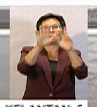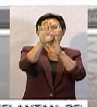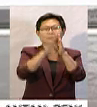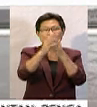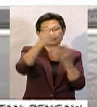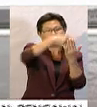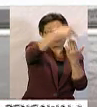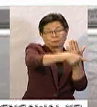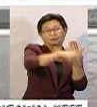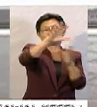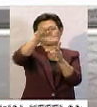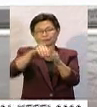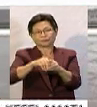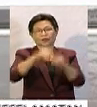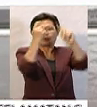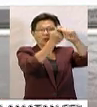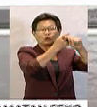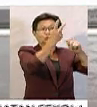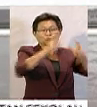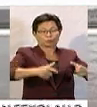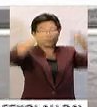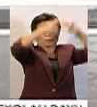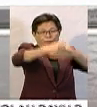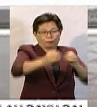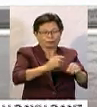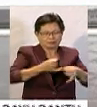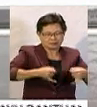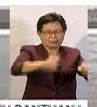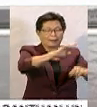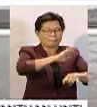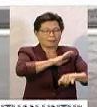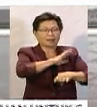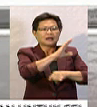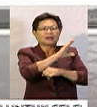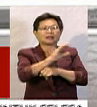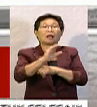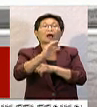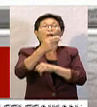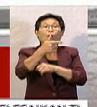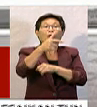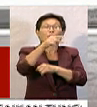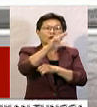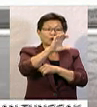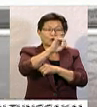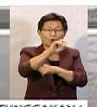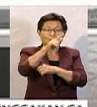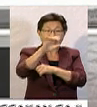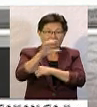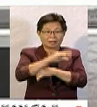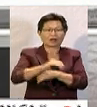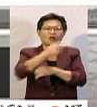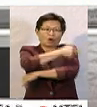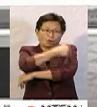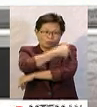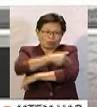RM1.5 bilion. Projek tersebut merangkumi pembinaan 2 menara pejabat di Jalan Bangsa dan Konleh, yang mana projek hospital di kawasan